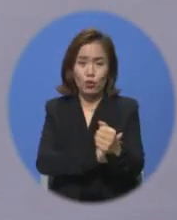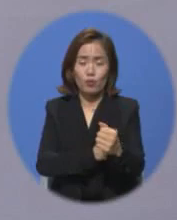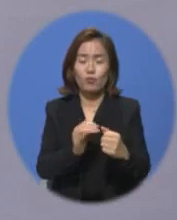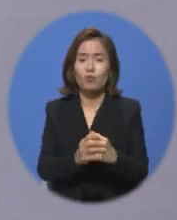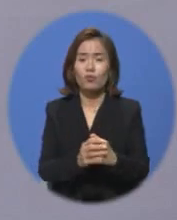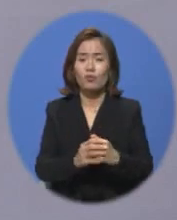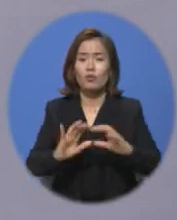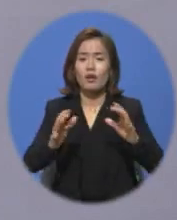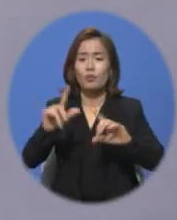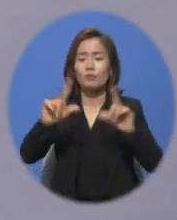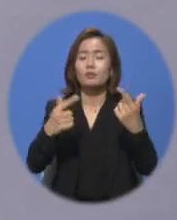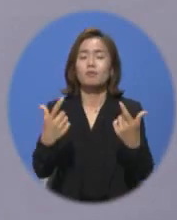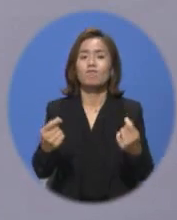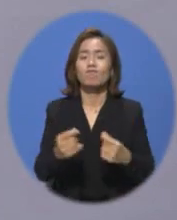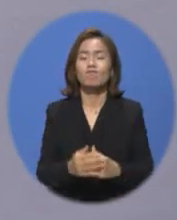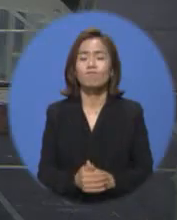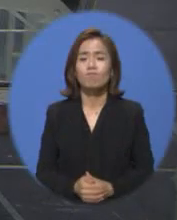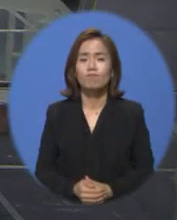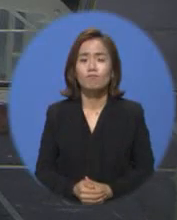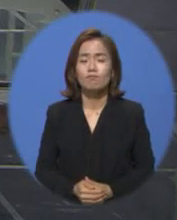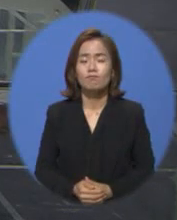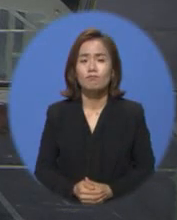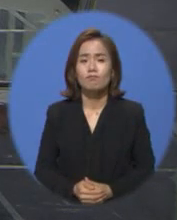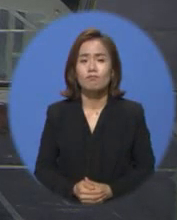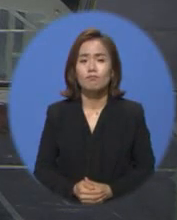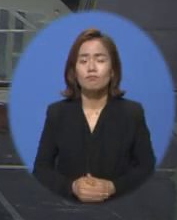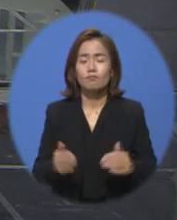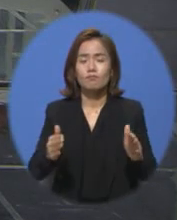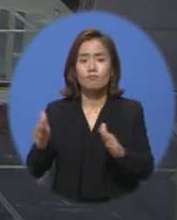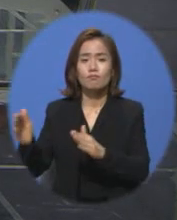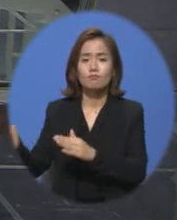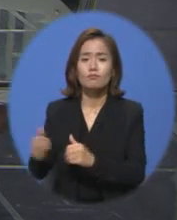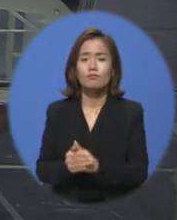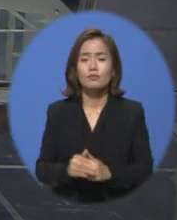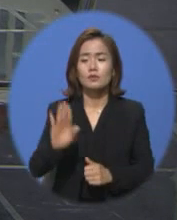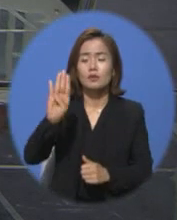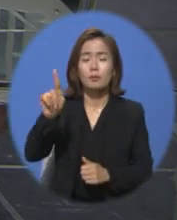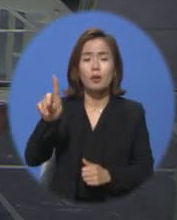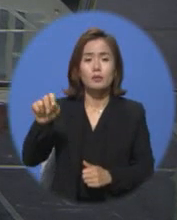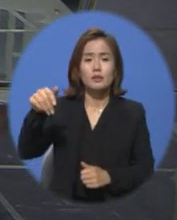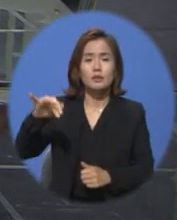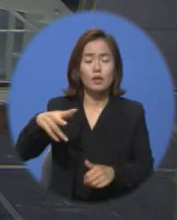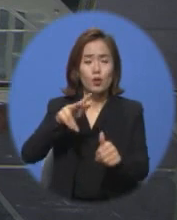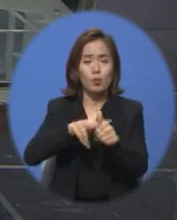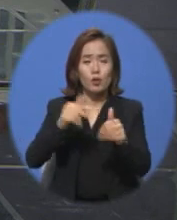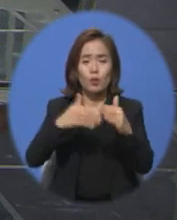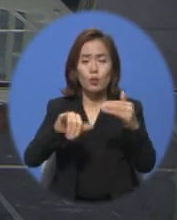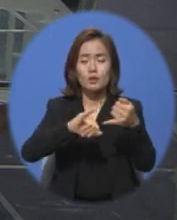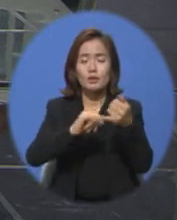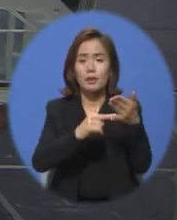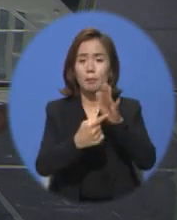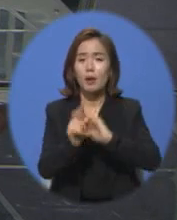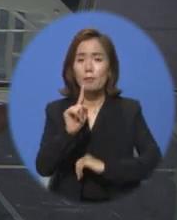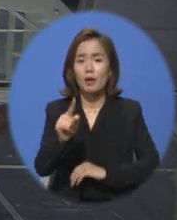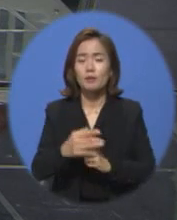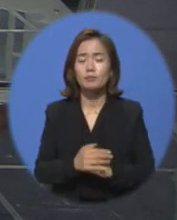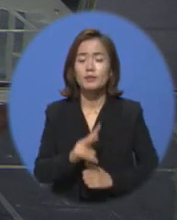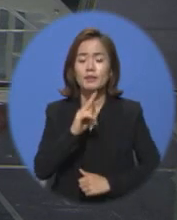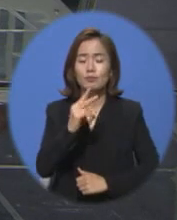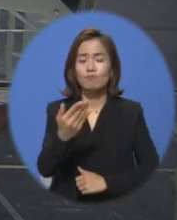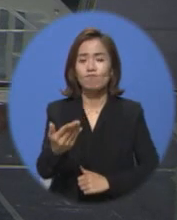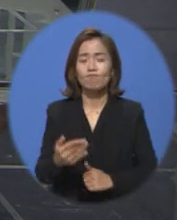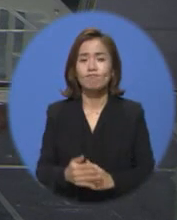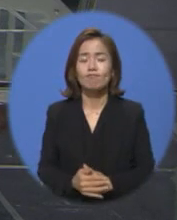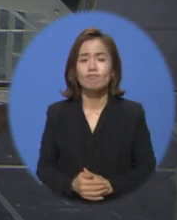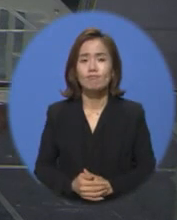의무가있다고생각합니다. 예.감사합니다.다음으로는범기철 후보의선거공약발표가있을예정입니다.여러분에게는 2분